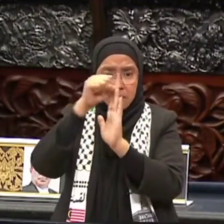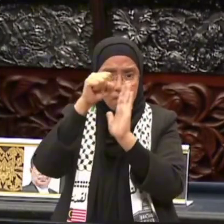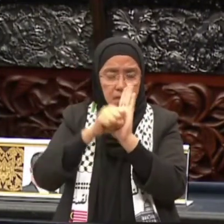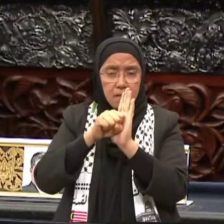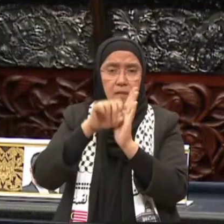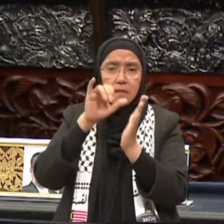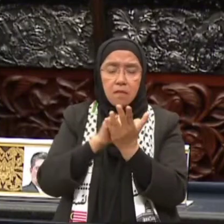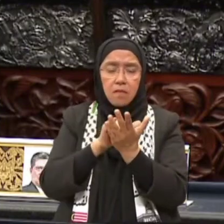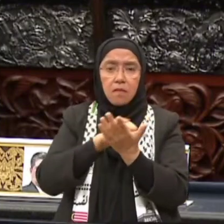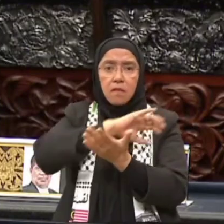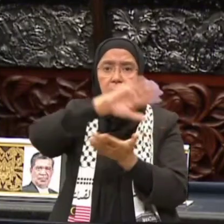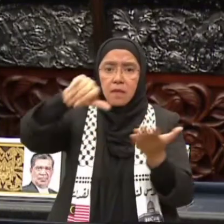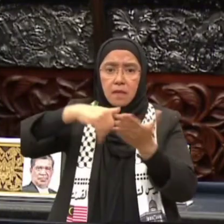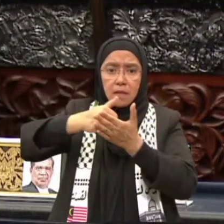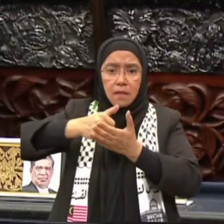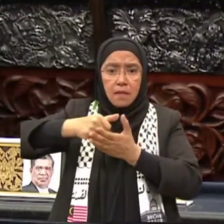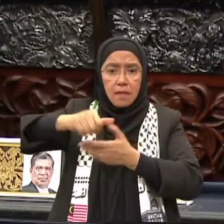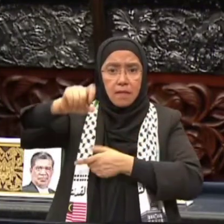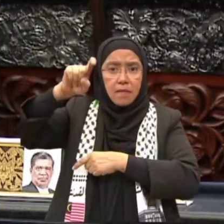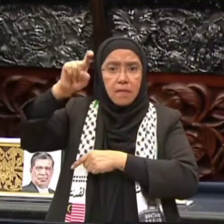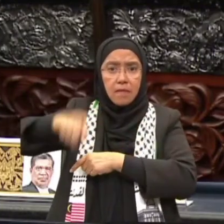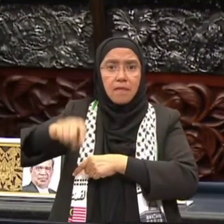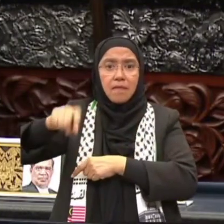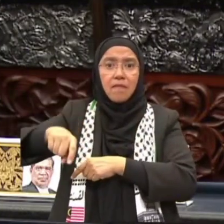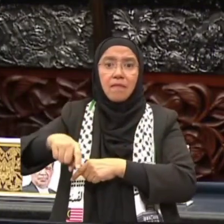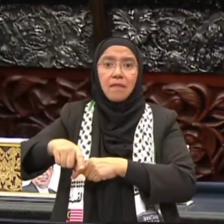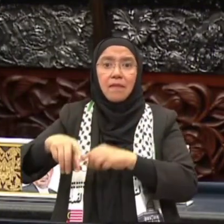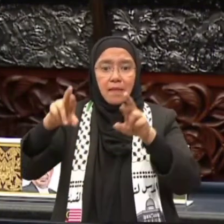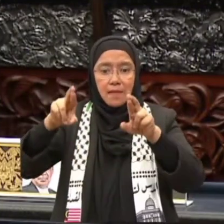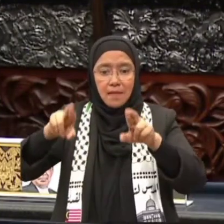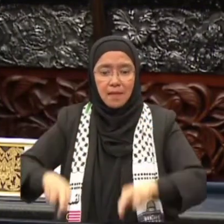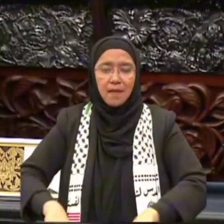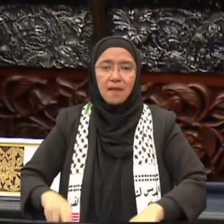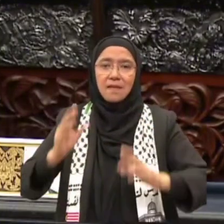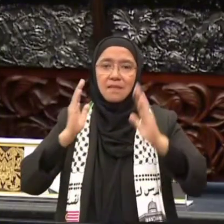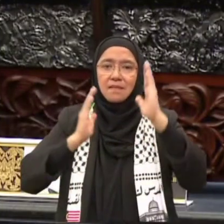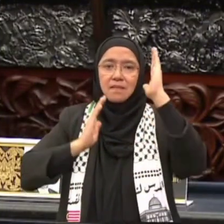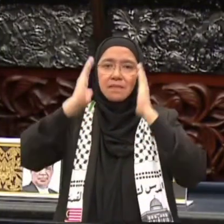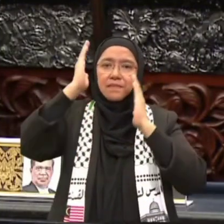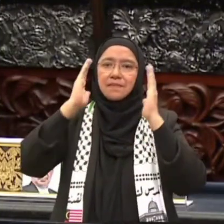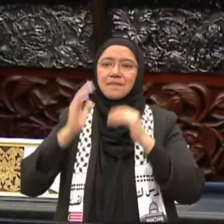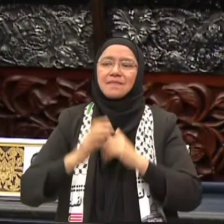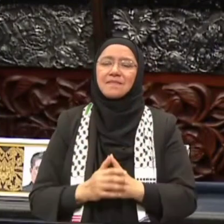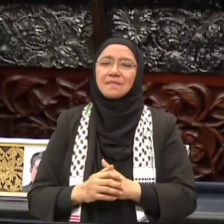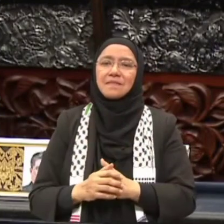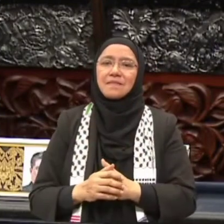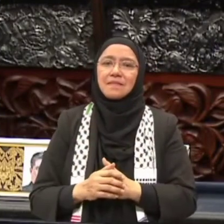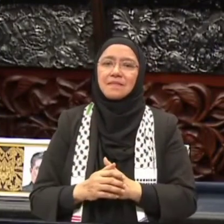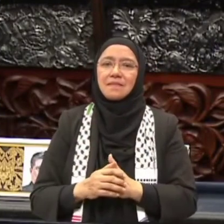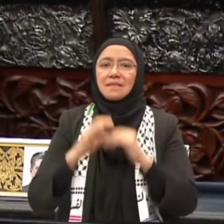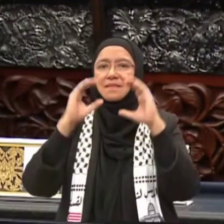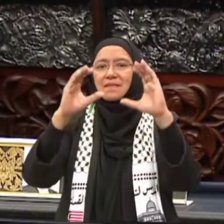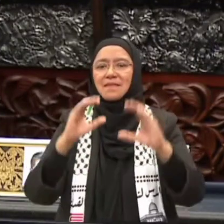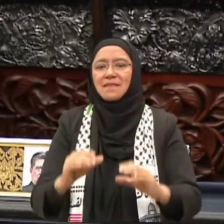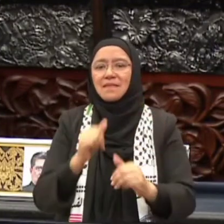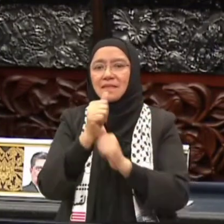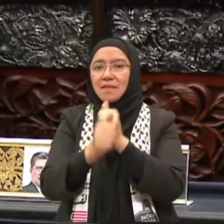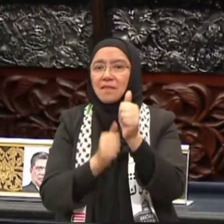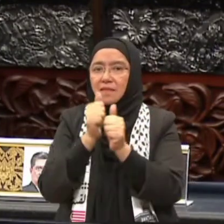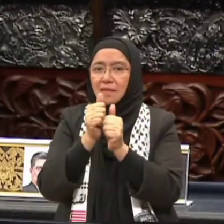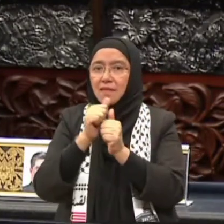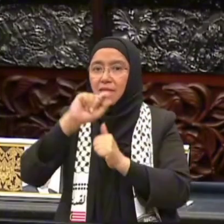Jadi secara automatik melalui kaedah penyasaran semula subsidi ini, hanya